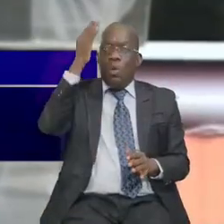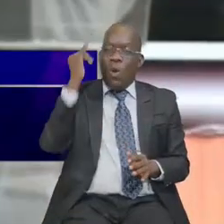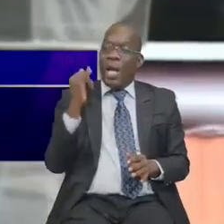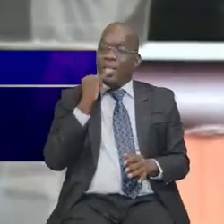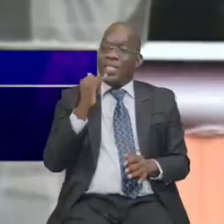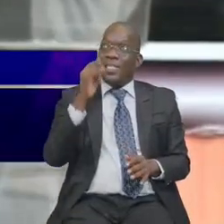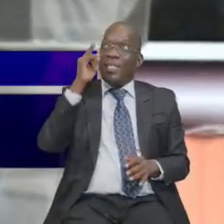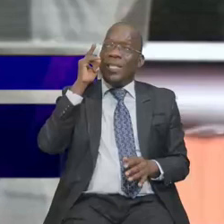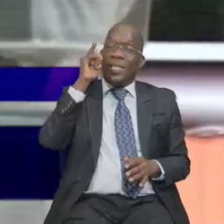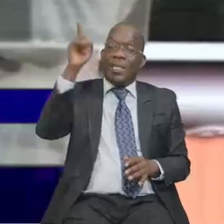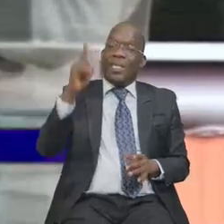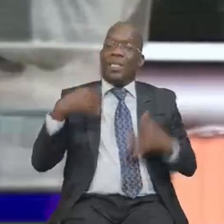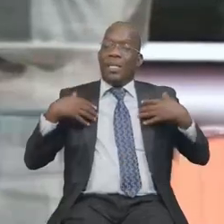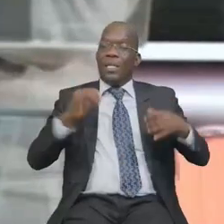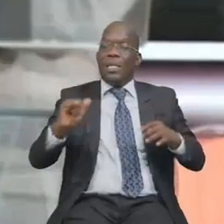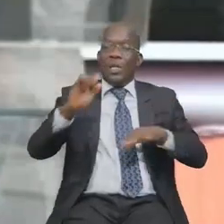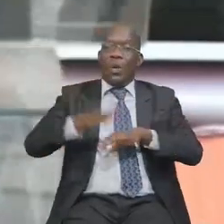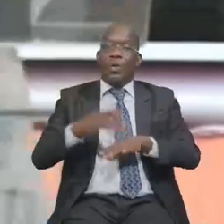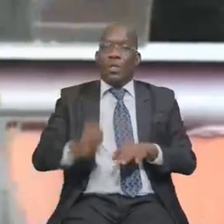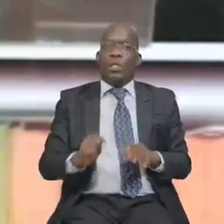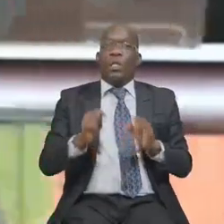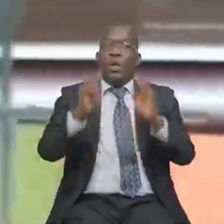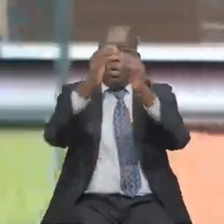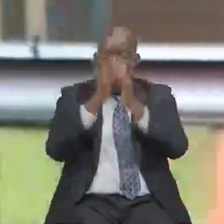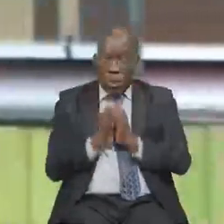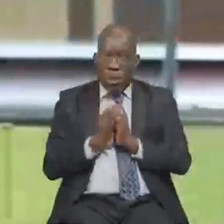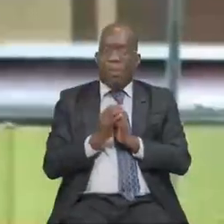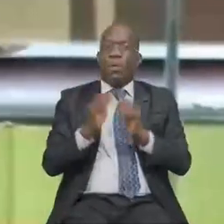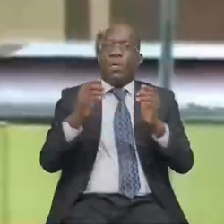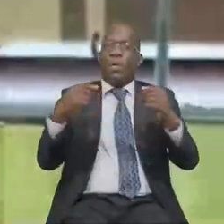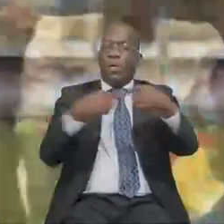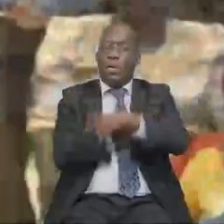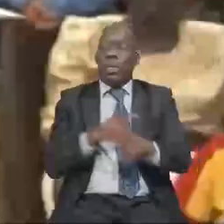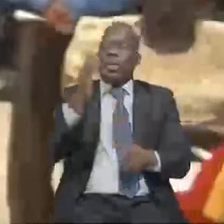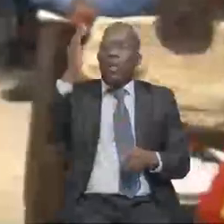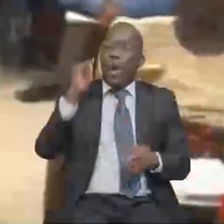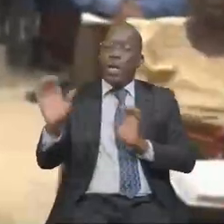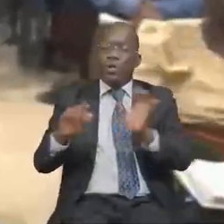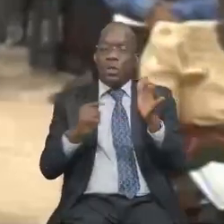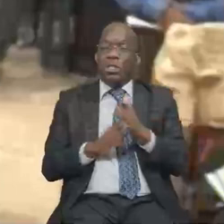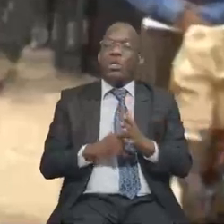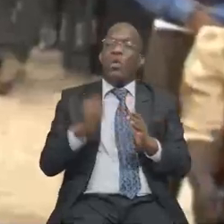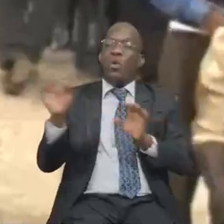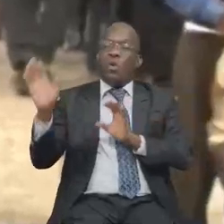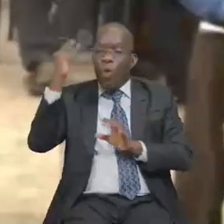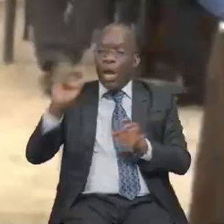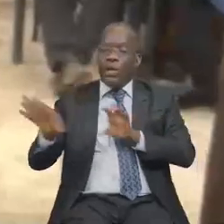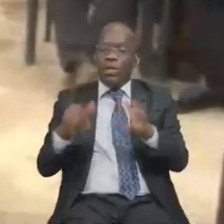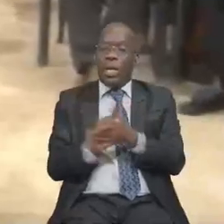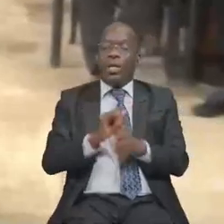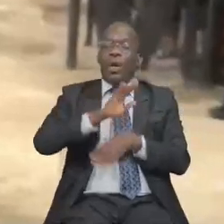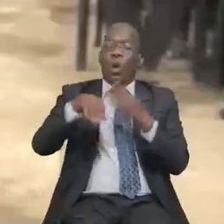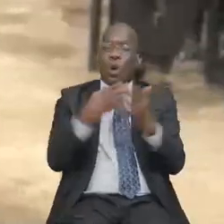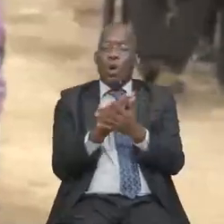du sabbat? Pourquoi il fait ci, fait cela? Tous les profits étaient là pour